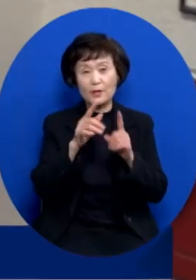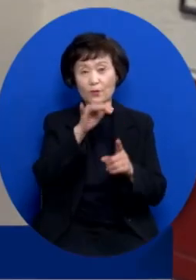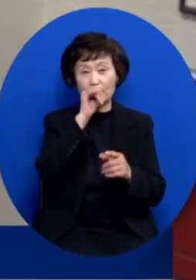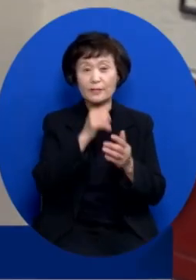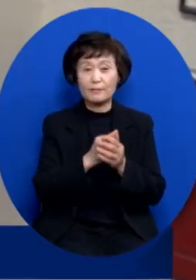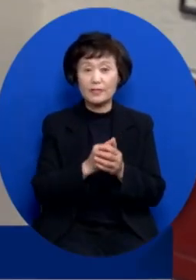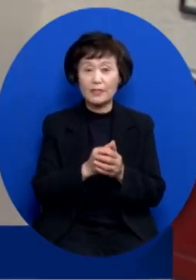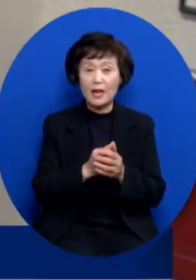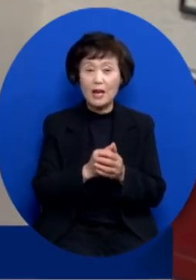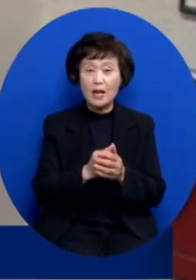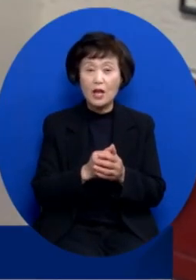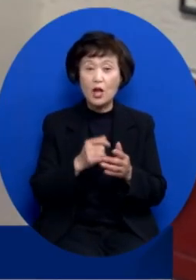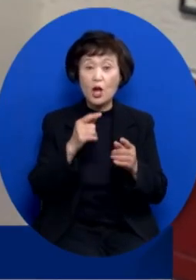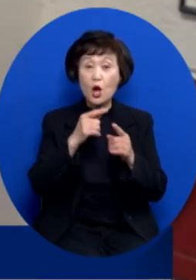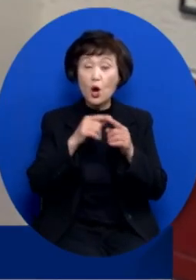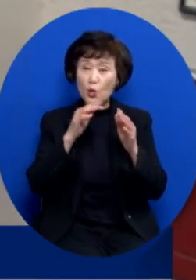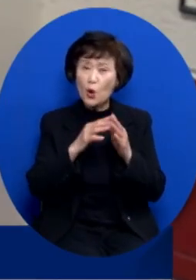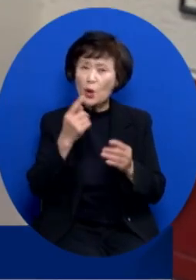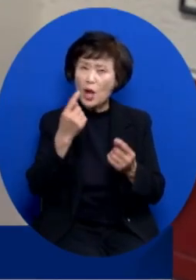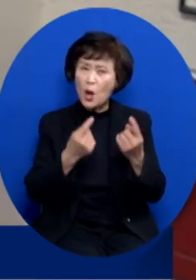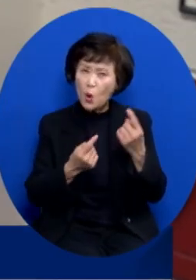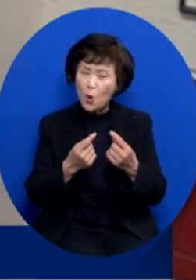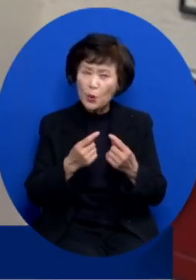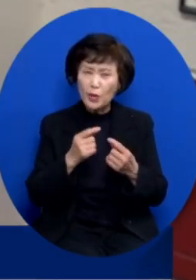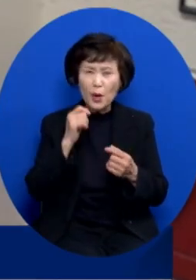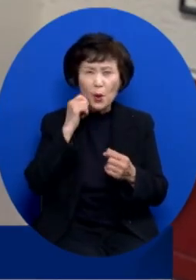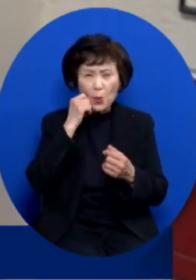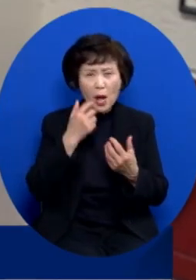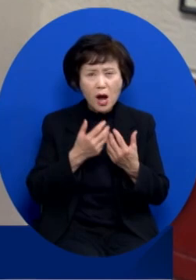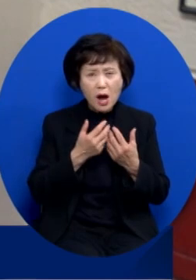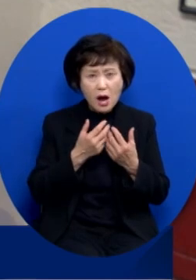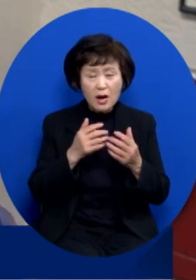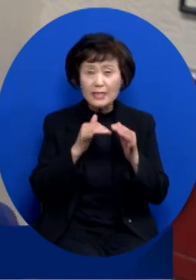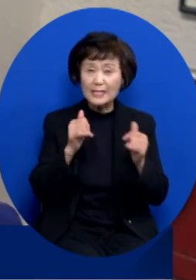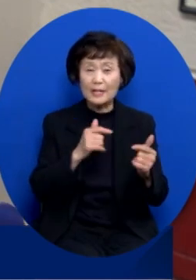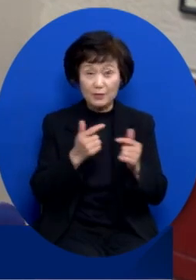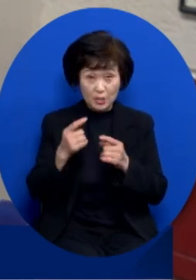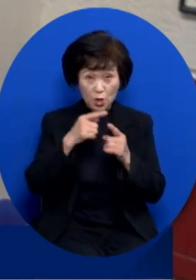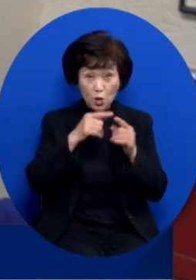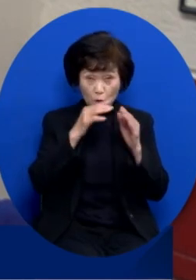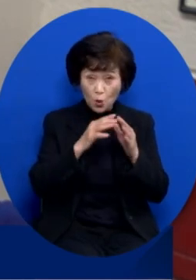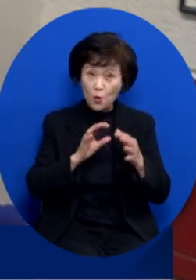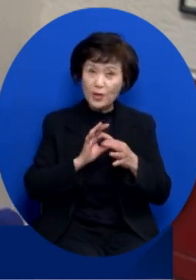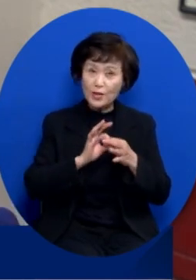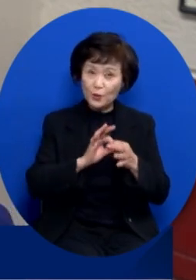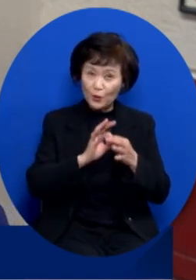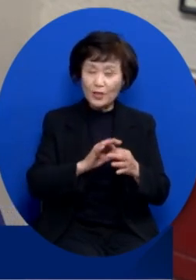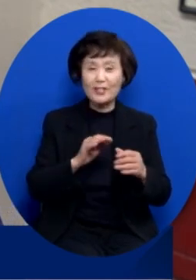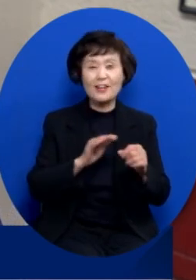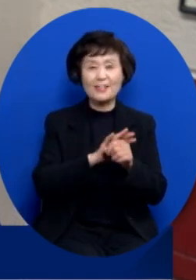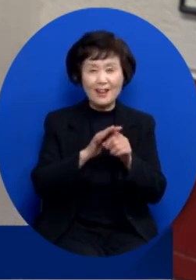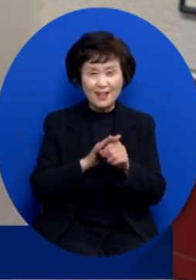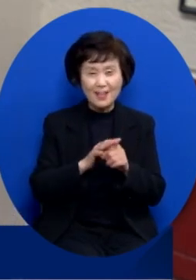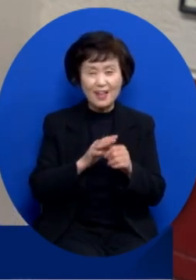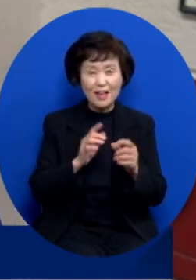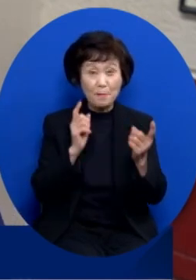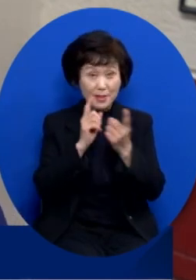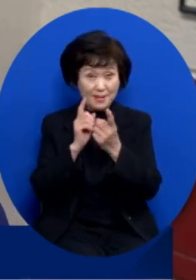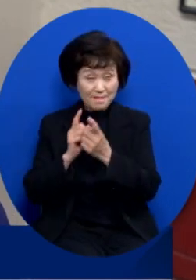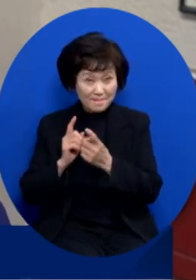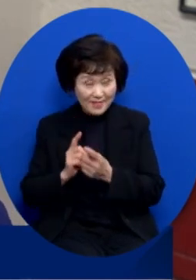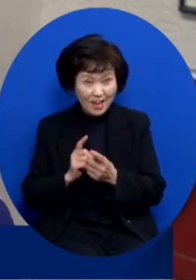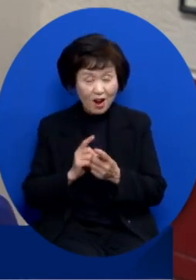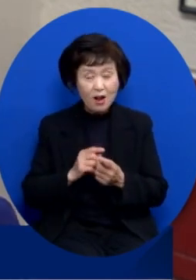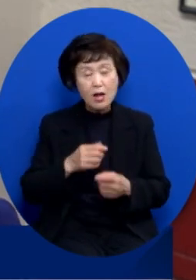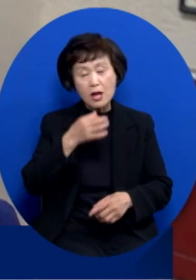교회를 접하기가 쉽지 않은 사람들에게 교회라는 그 공간을 통해서 또 사랑의 만남이 이루어지고 또 힘들고 피곤한